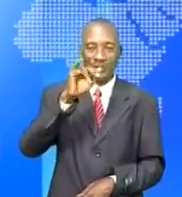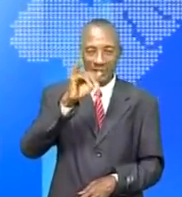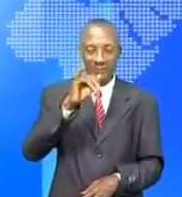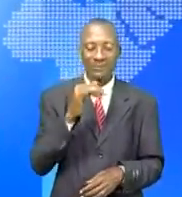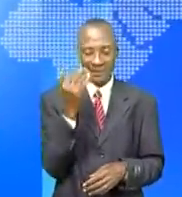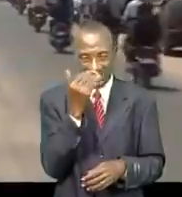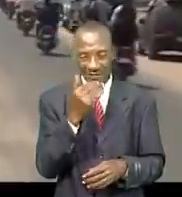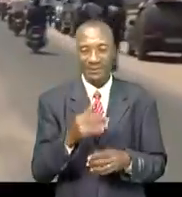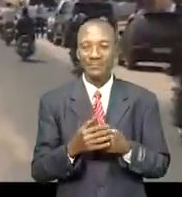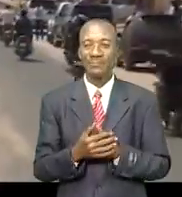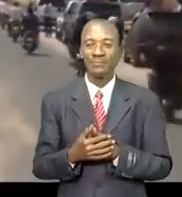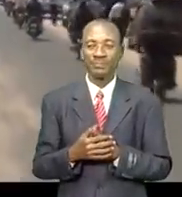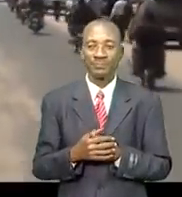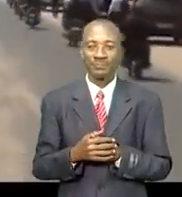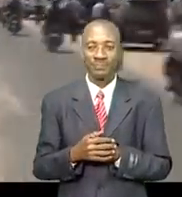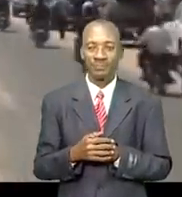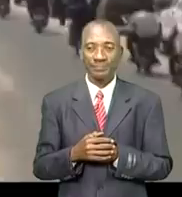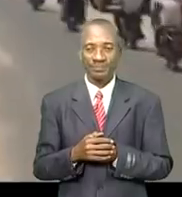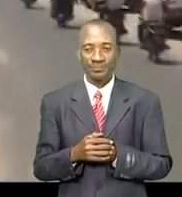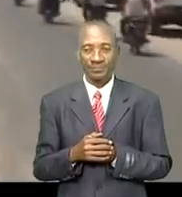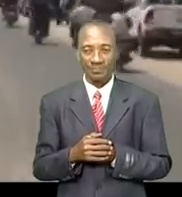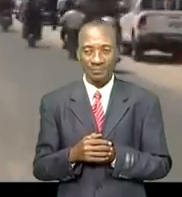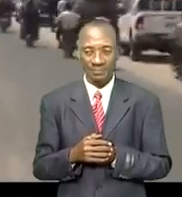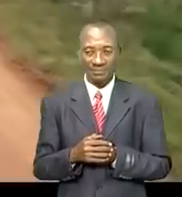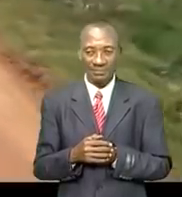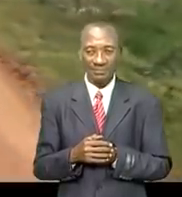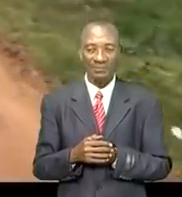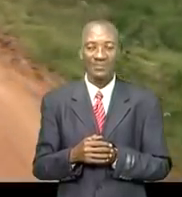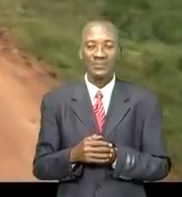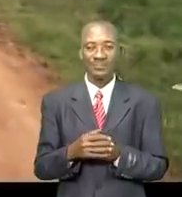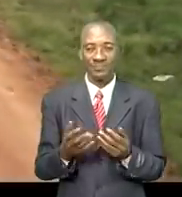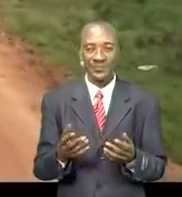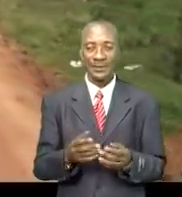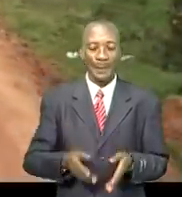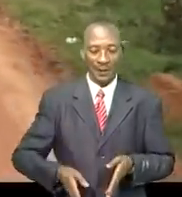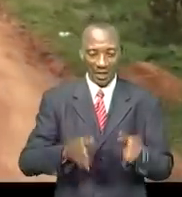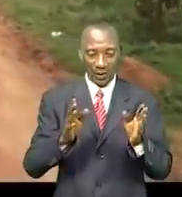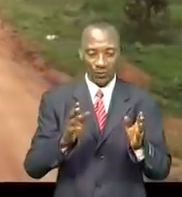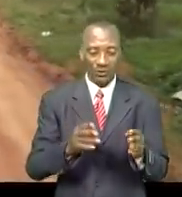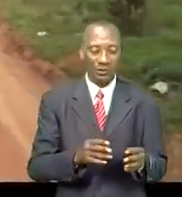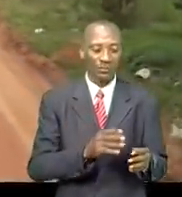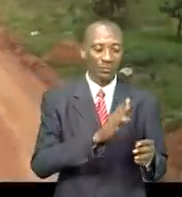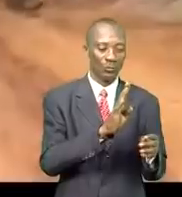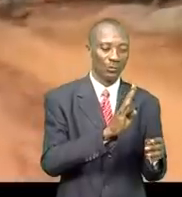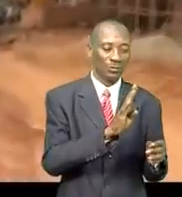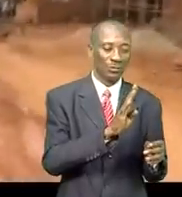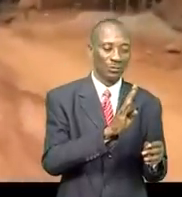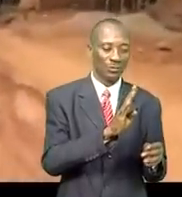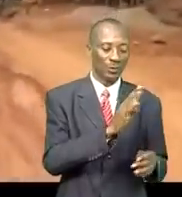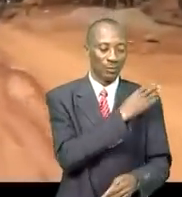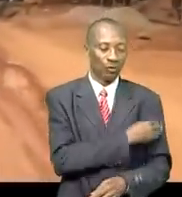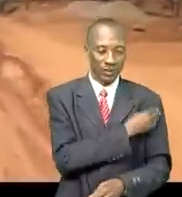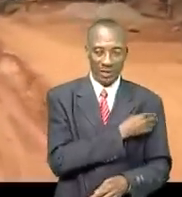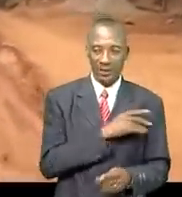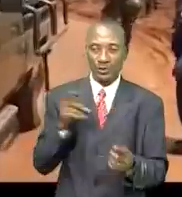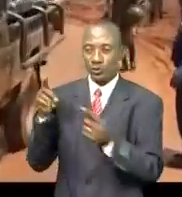images. C'est une route d'intérêt national, la RN27, qui relie Bunia à l'Ouganda en passant par les territoires de Djougou